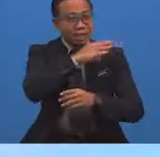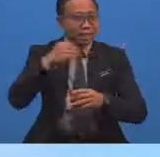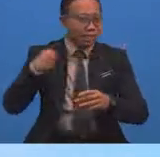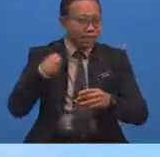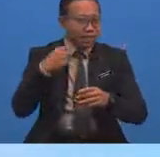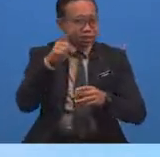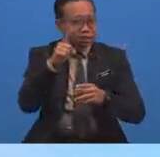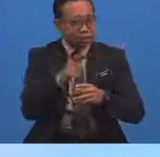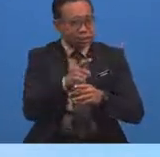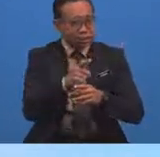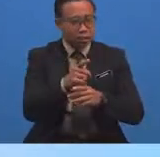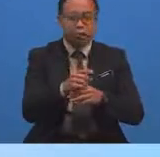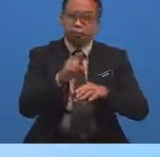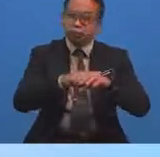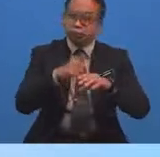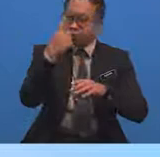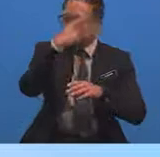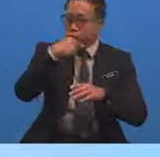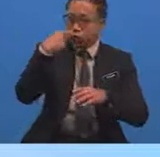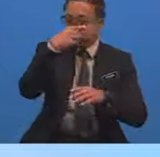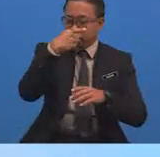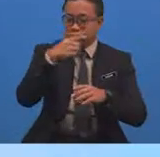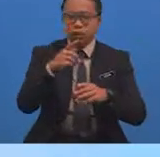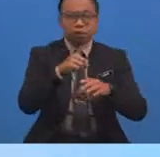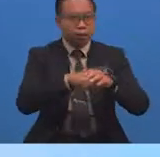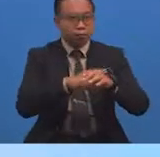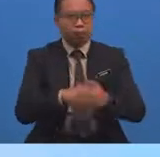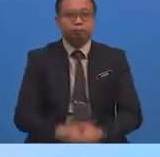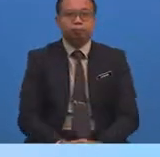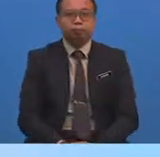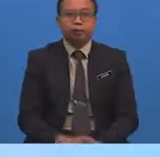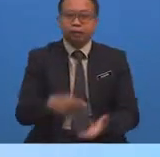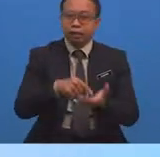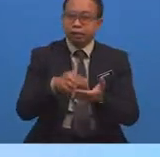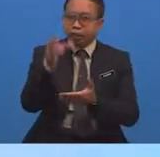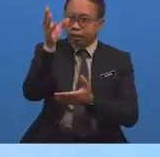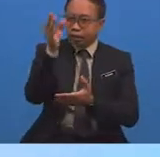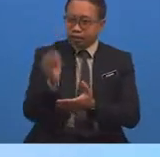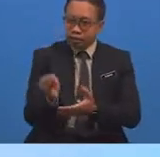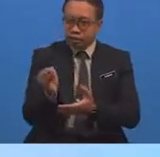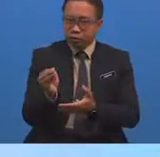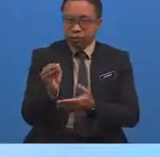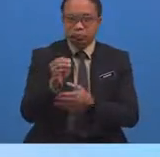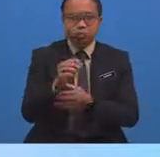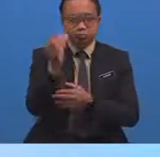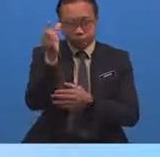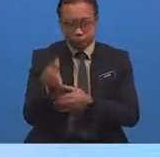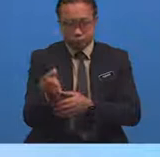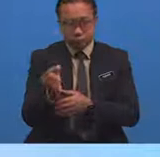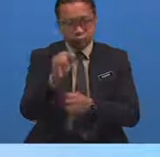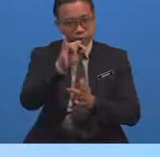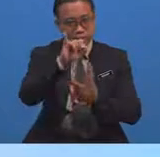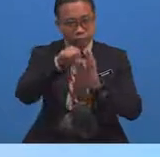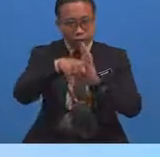tante singkatan minit padamu kejam ini ialah jarum jam selain panggilan